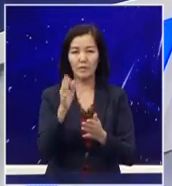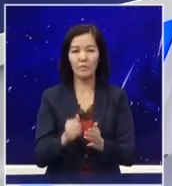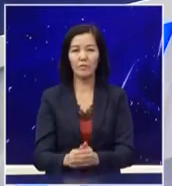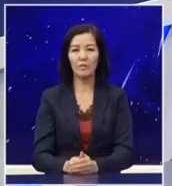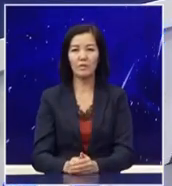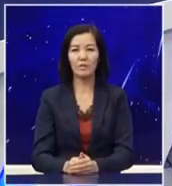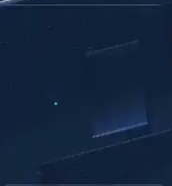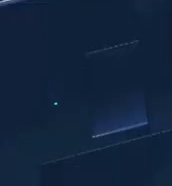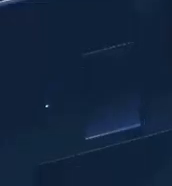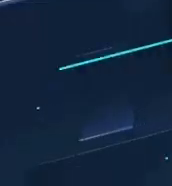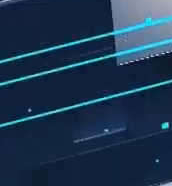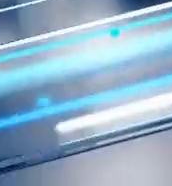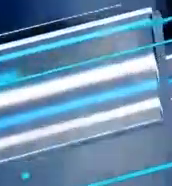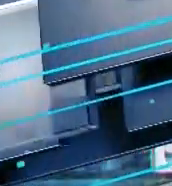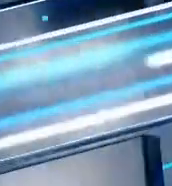көретіндеріңіз.